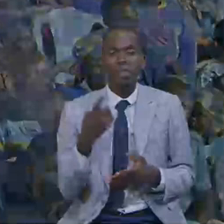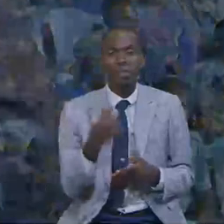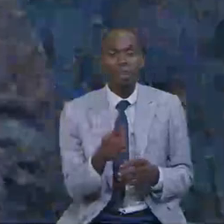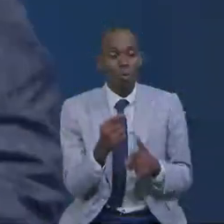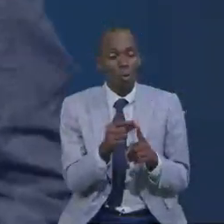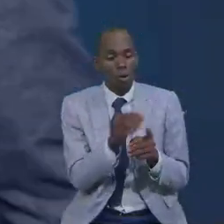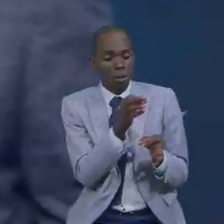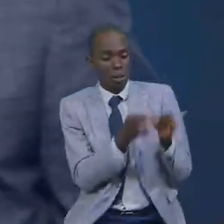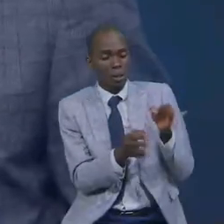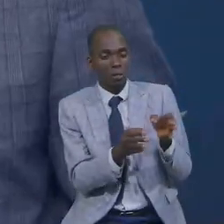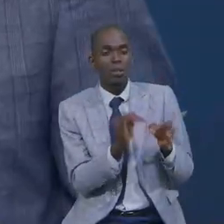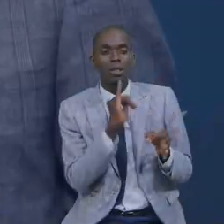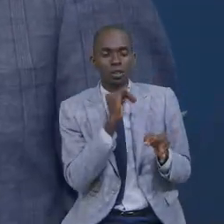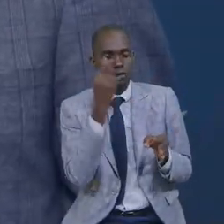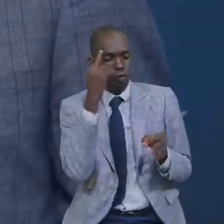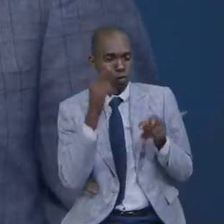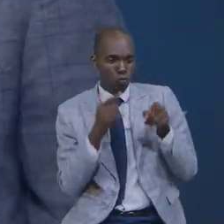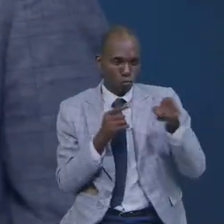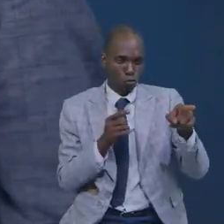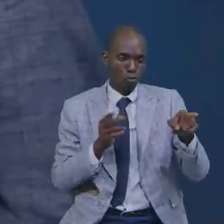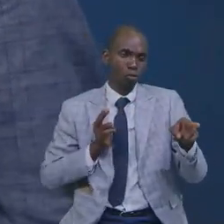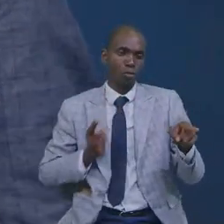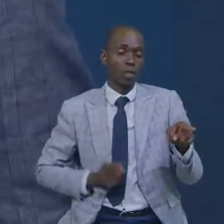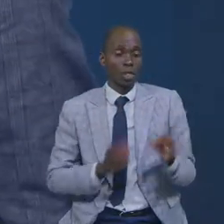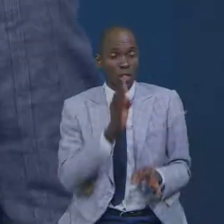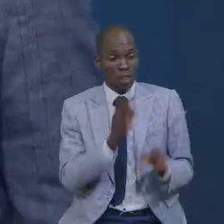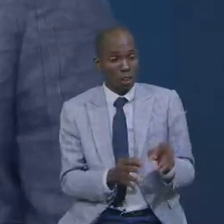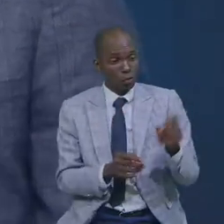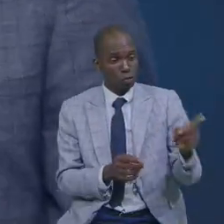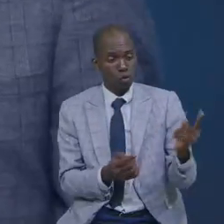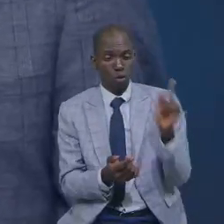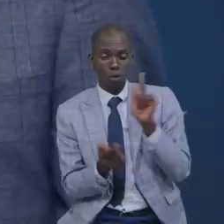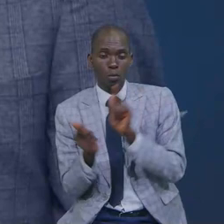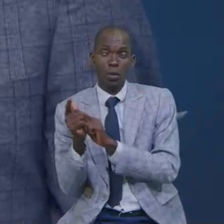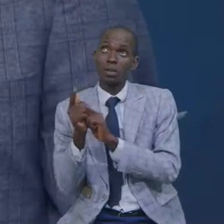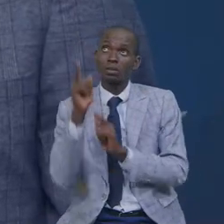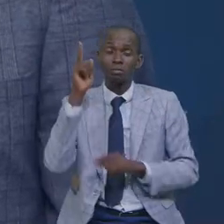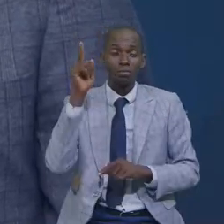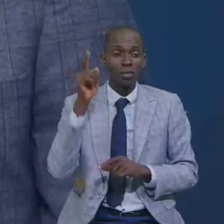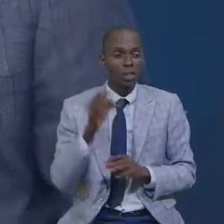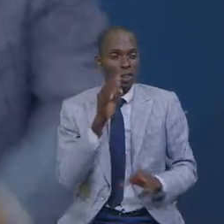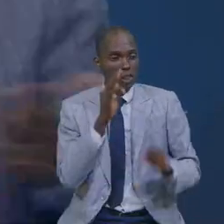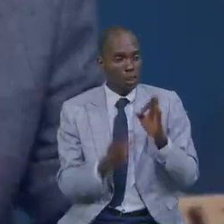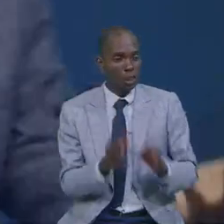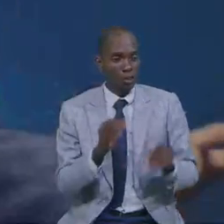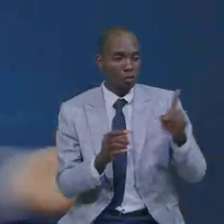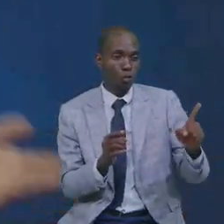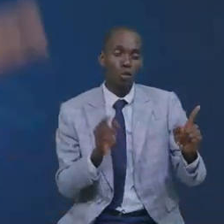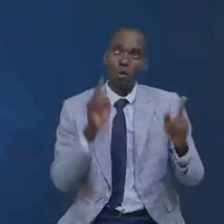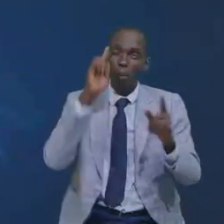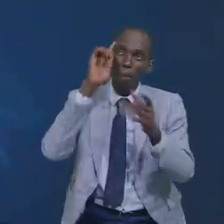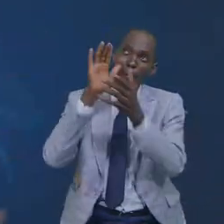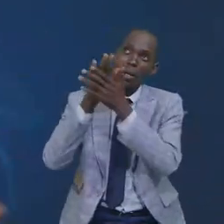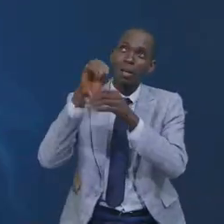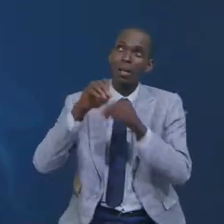le CI est de ton côté si toi tu viens si tu crois